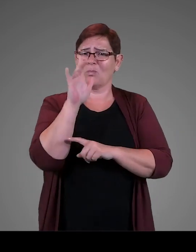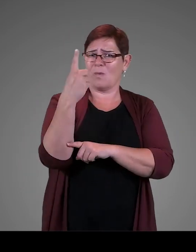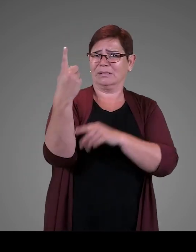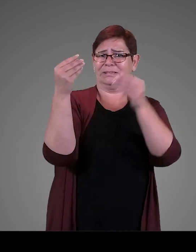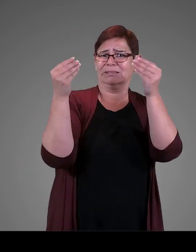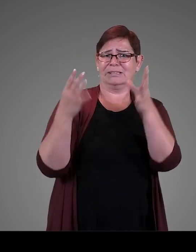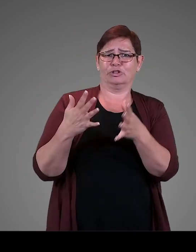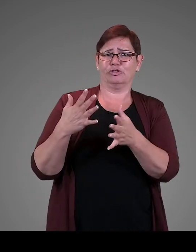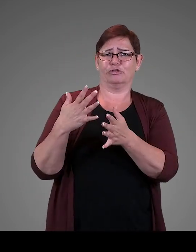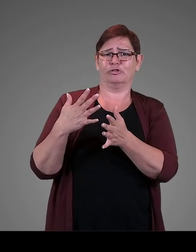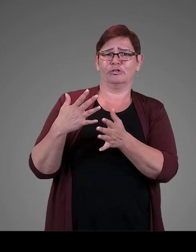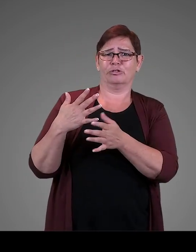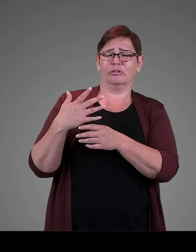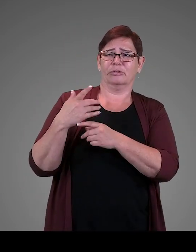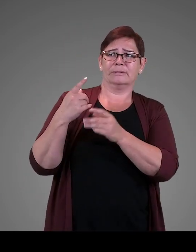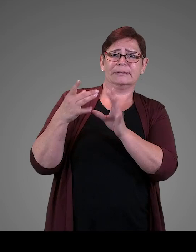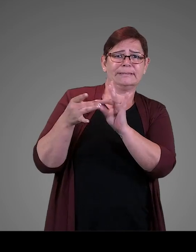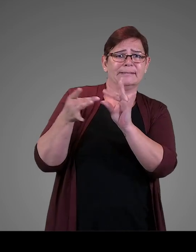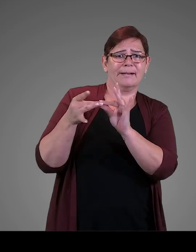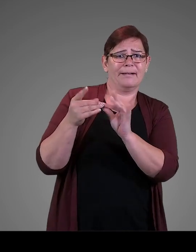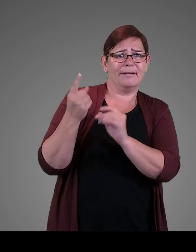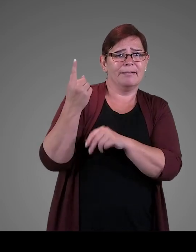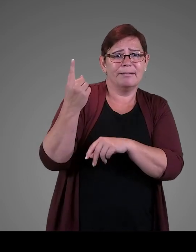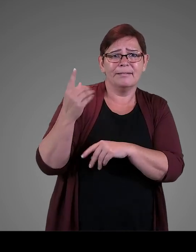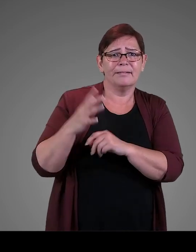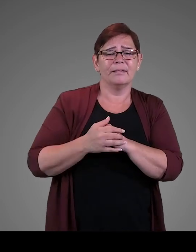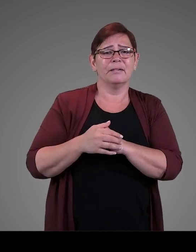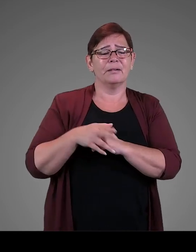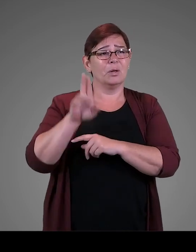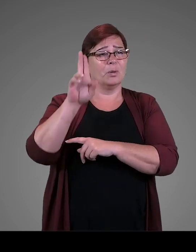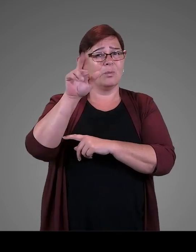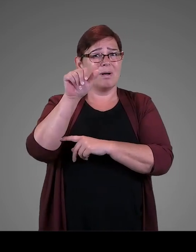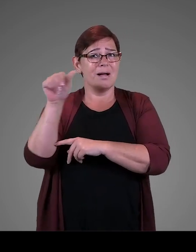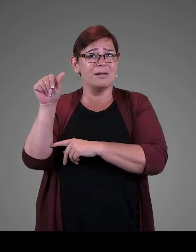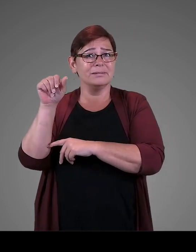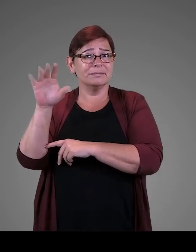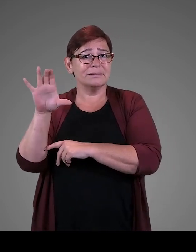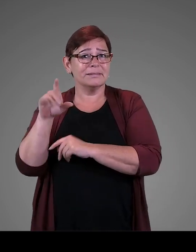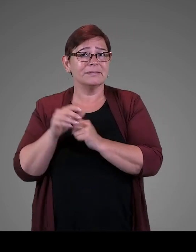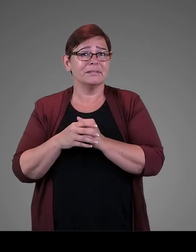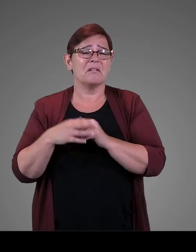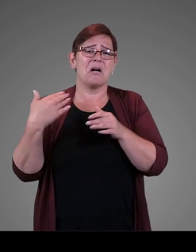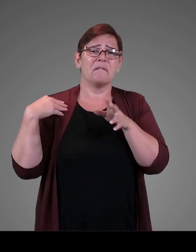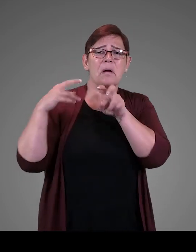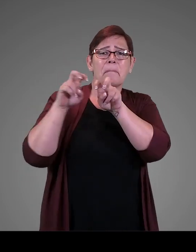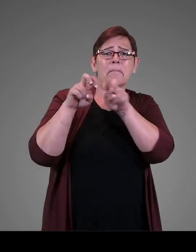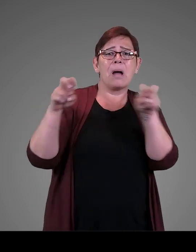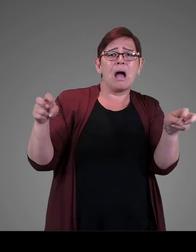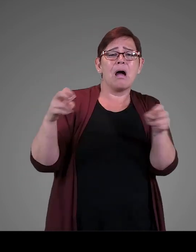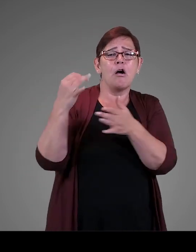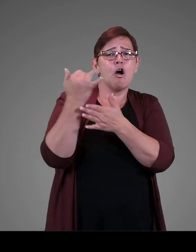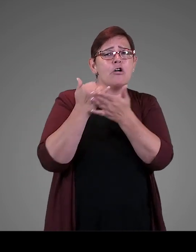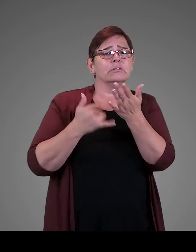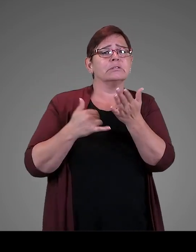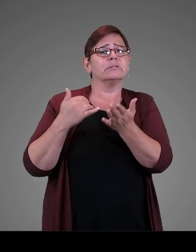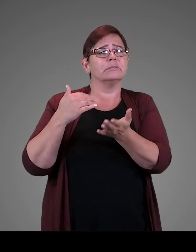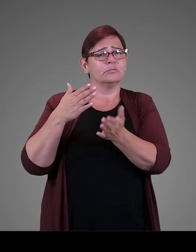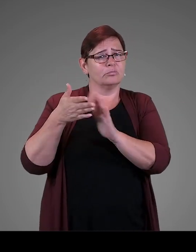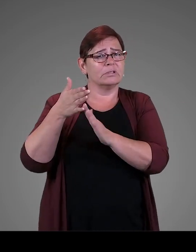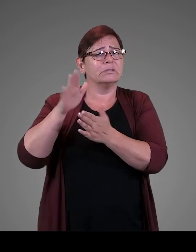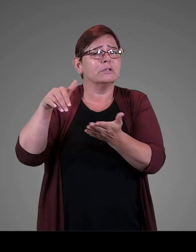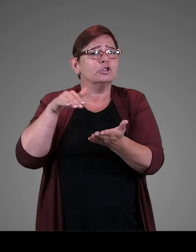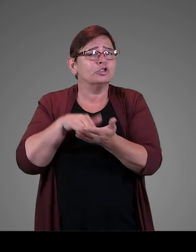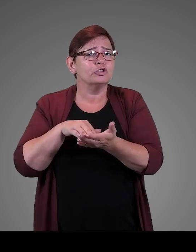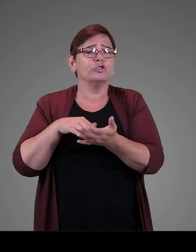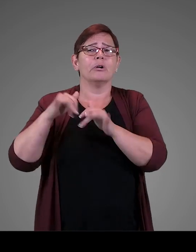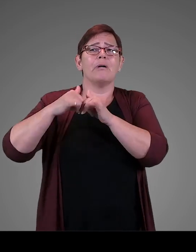voit même dans UAC, the University Art Association Conference, que depuis quelques années, il y a toujours un panel sur les centres d'artistes